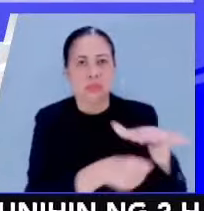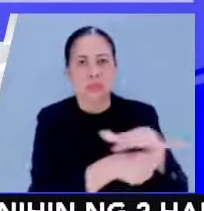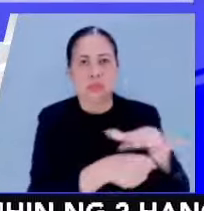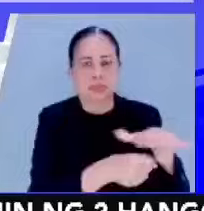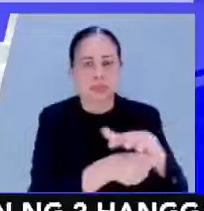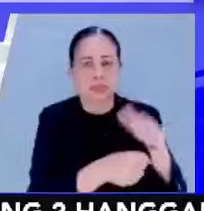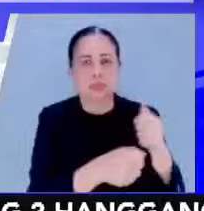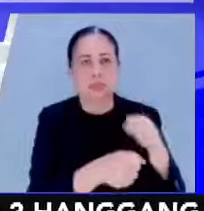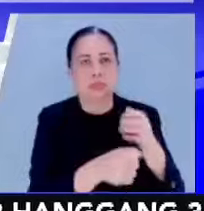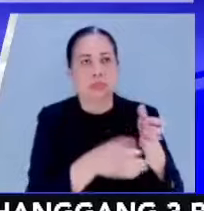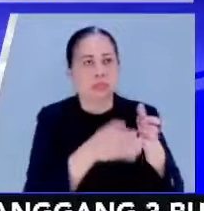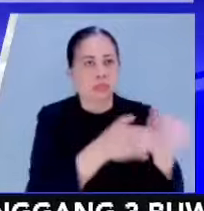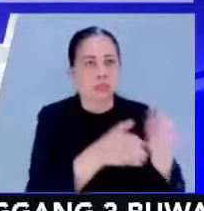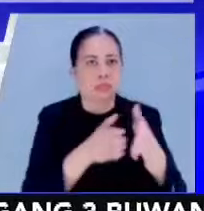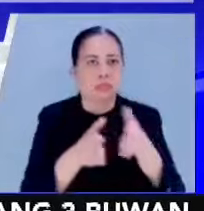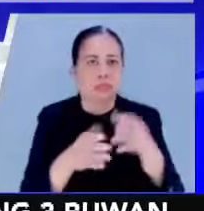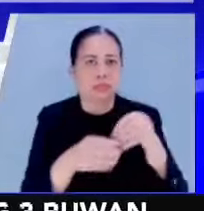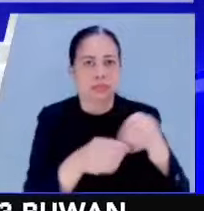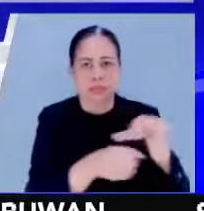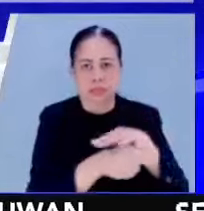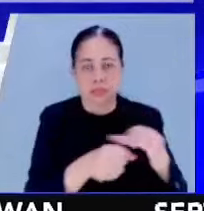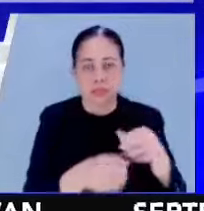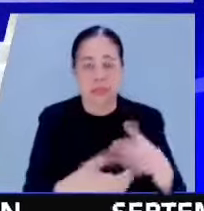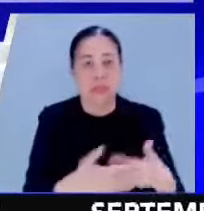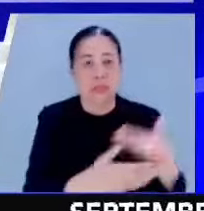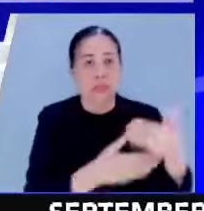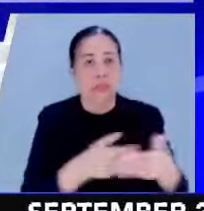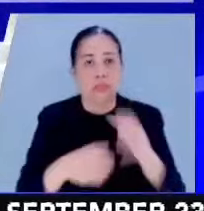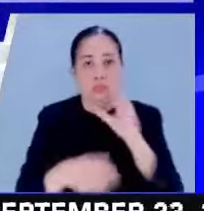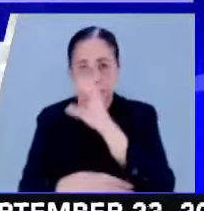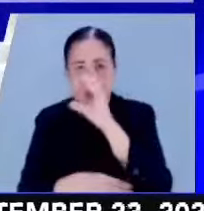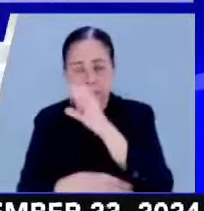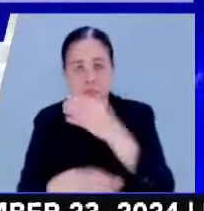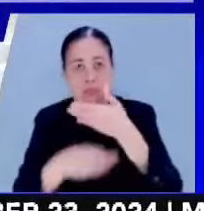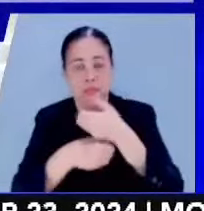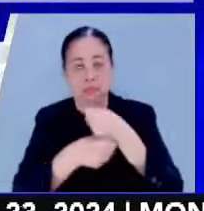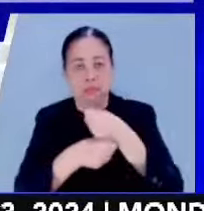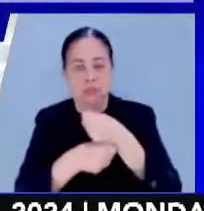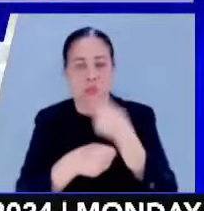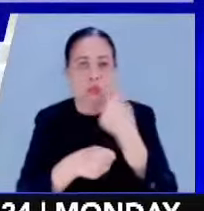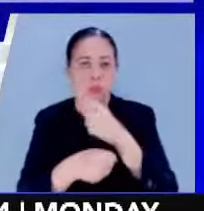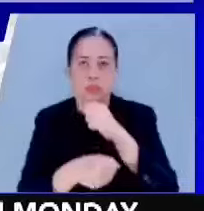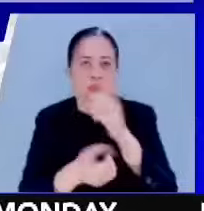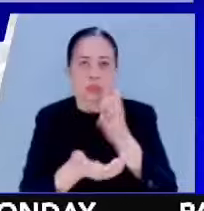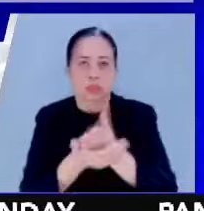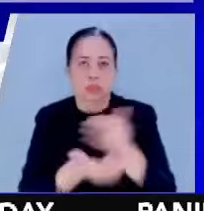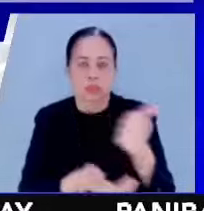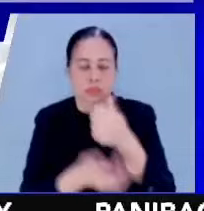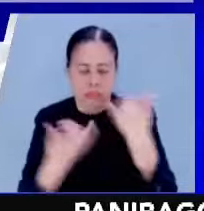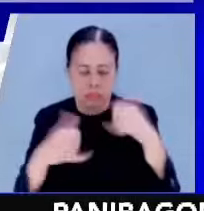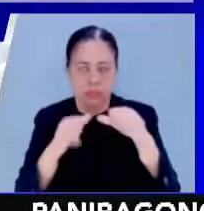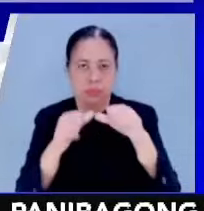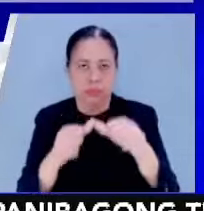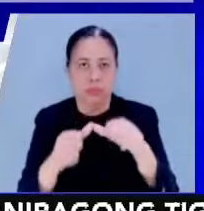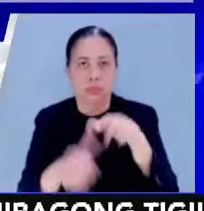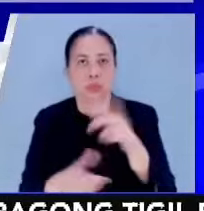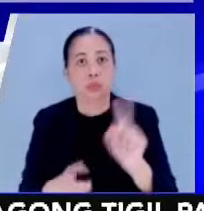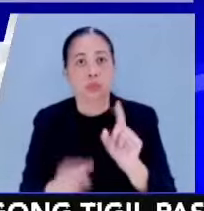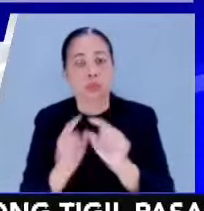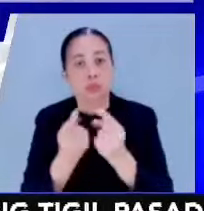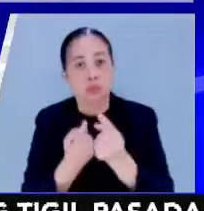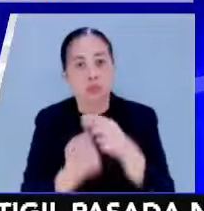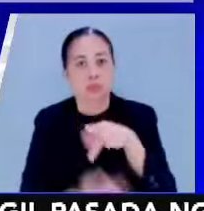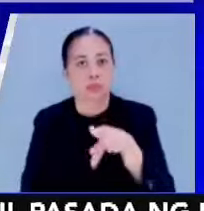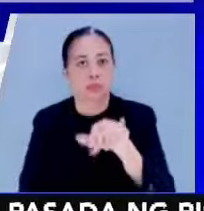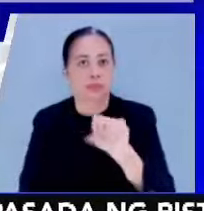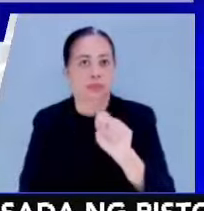sa lungsod. Sa Cebu City naman, imbes na tigil-pasada protest rally ang isasagwa ng PISTON. Samantala, hindi pa